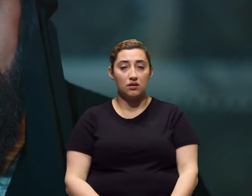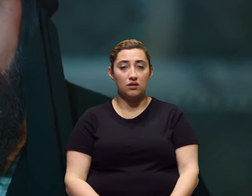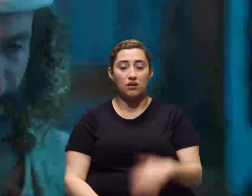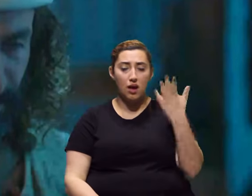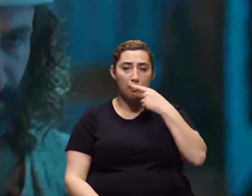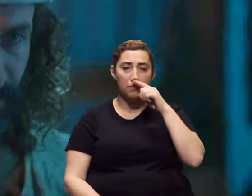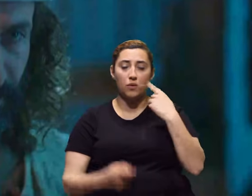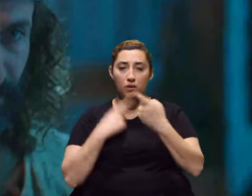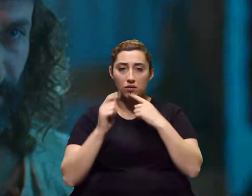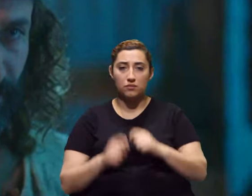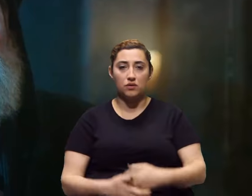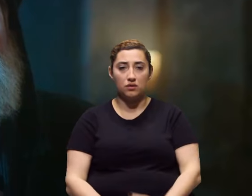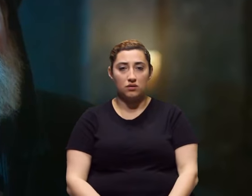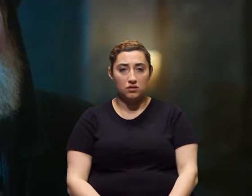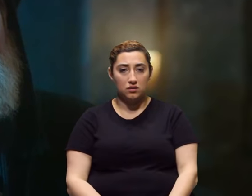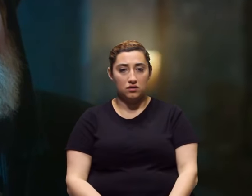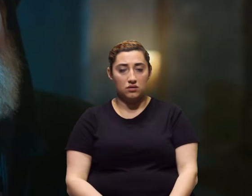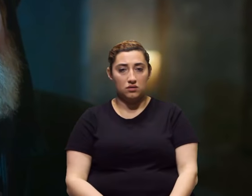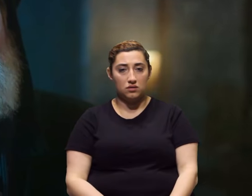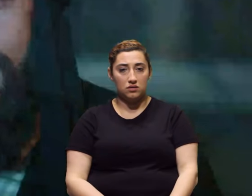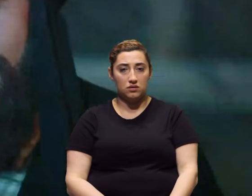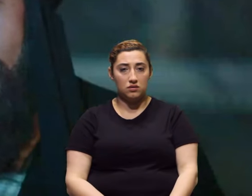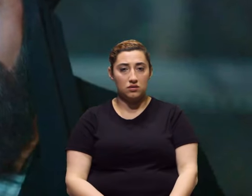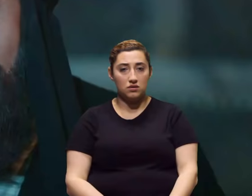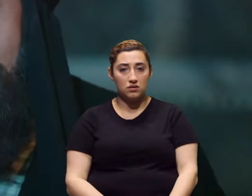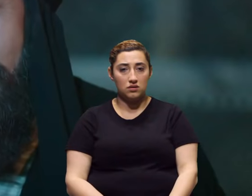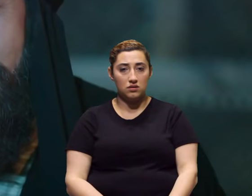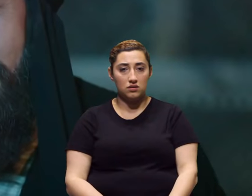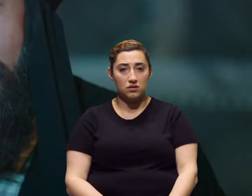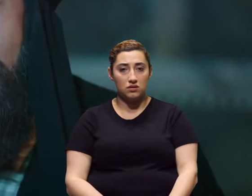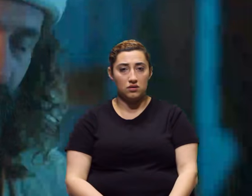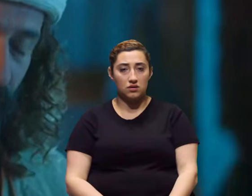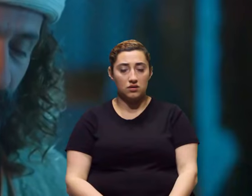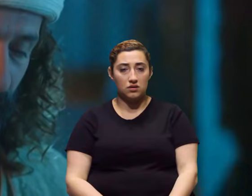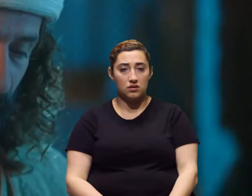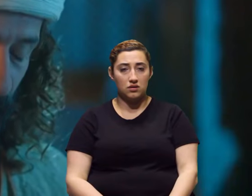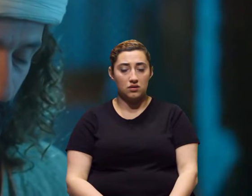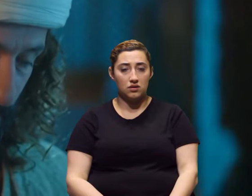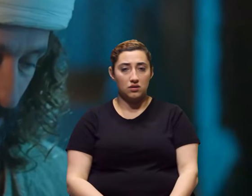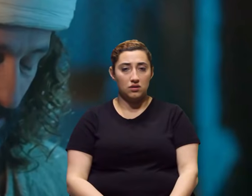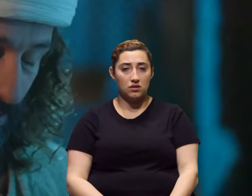Hekînel kıssa min en ıptıcı leyş ıptıcı.